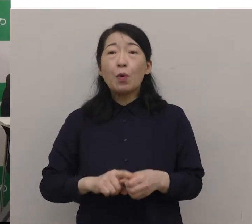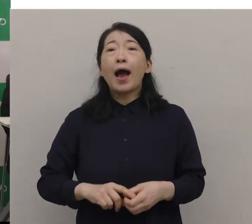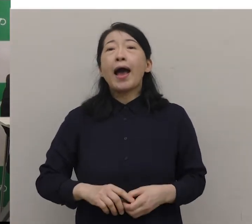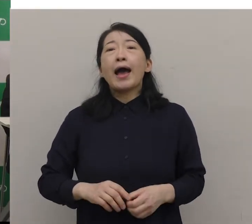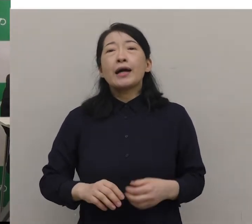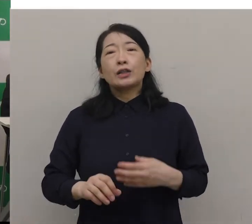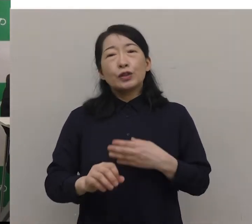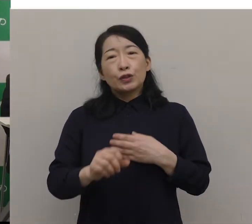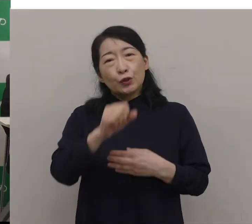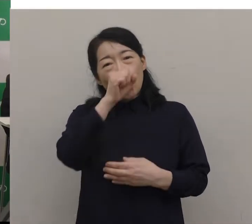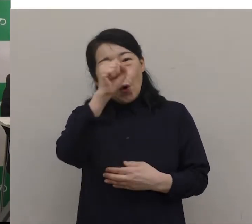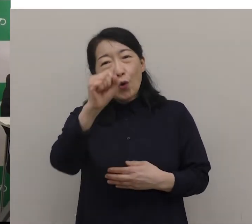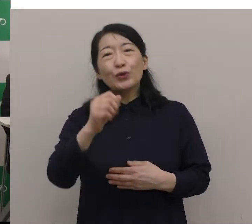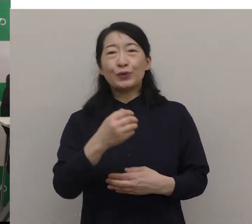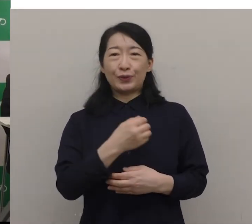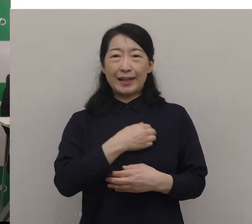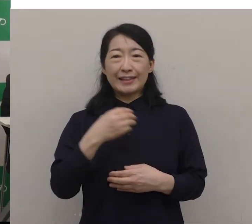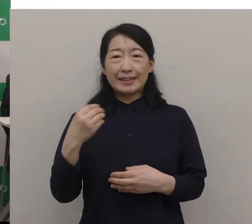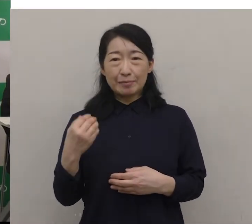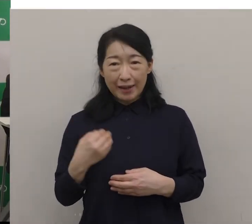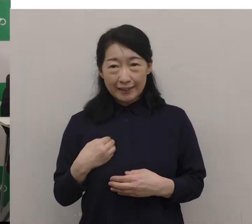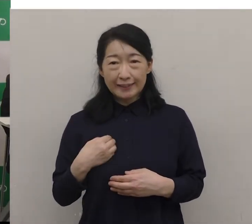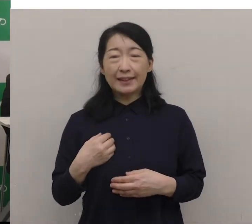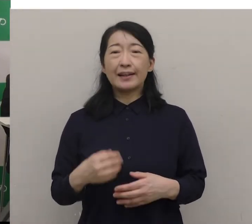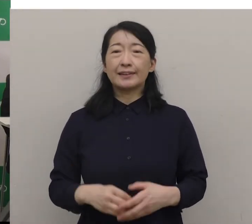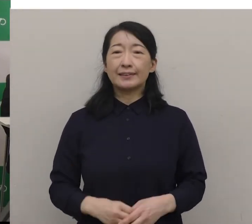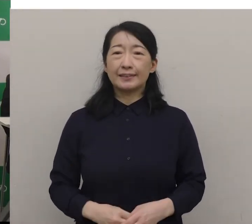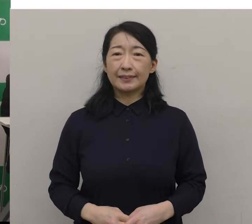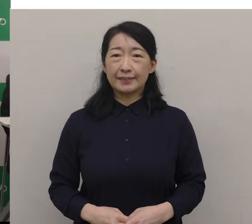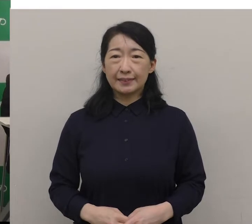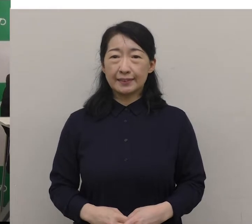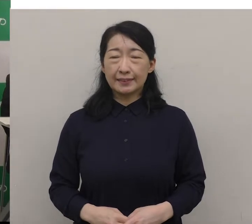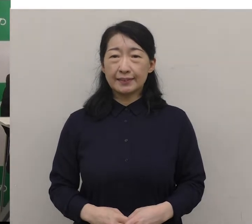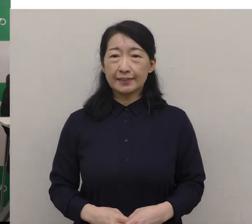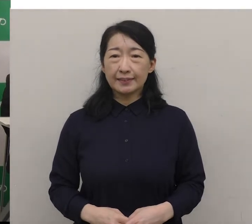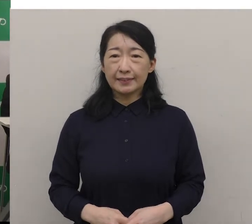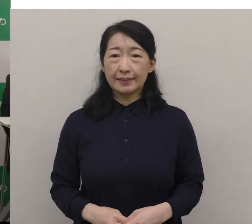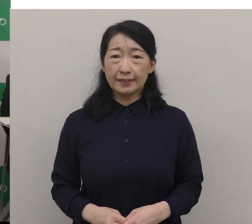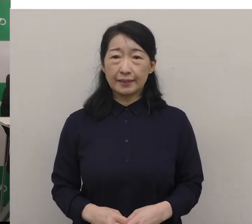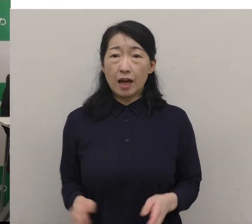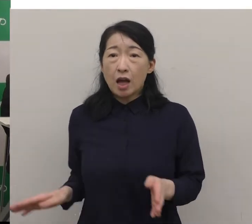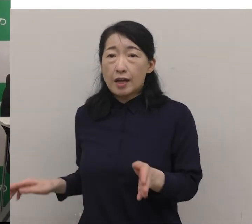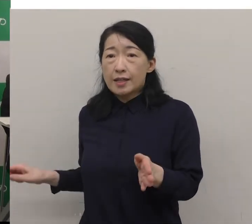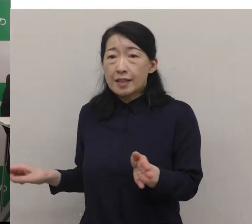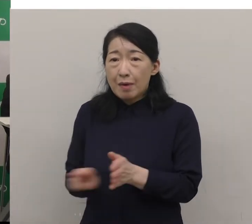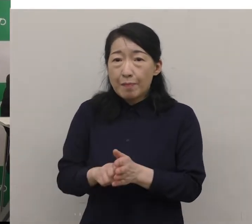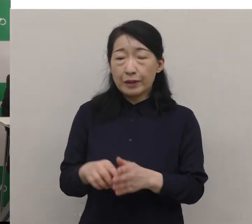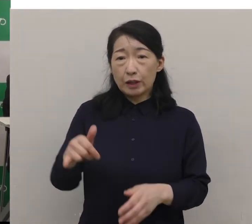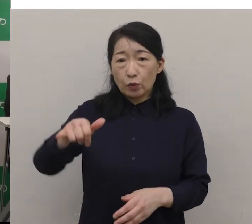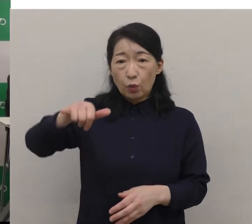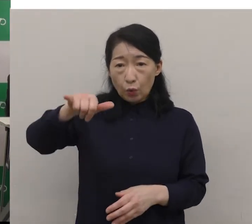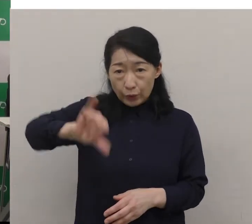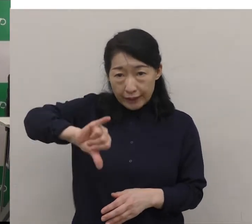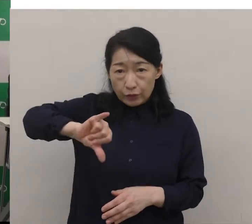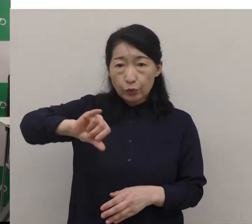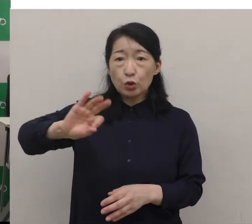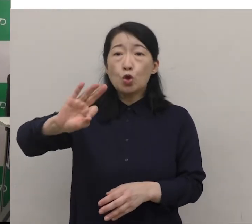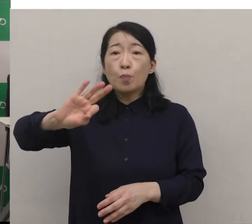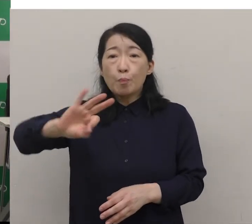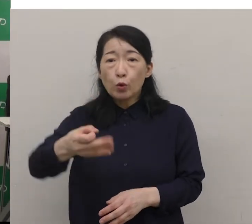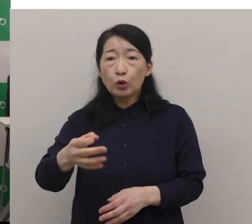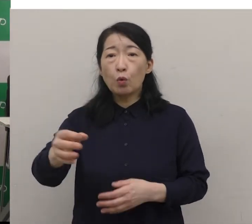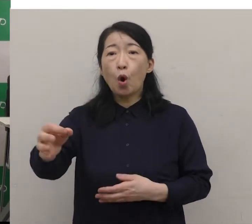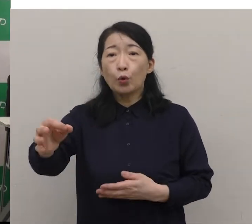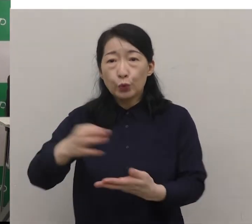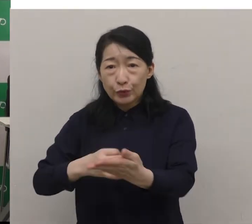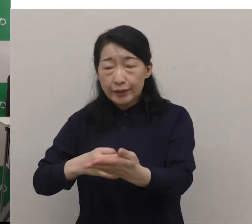ていただいたのかなというふうに思っているところでございます。まさにこれまでのお茶というものを売っていた